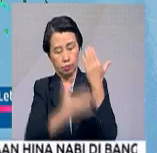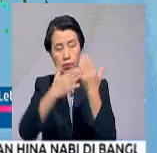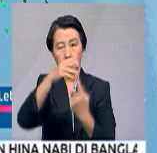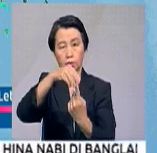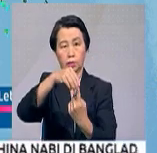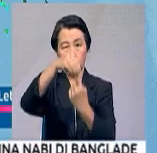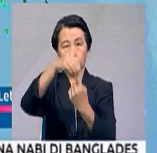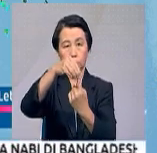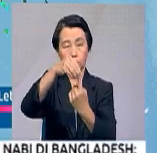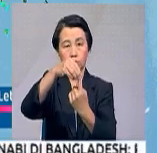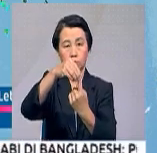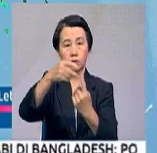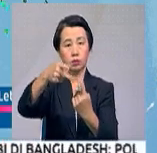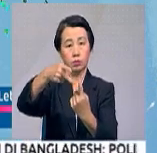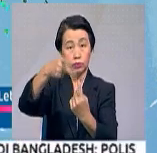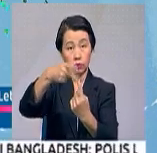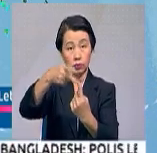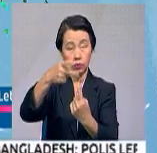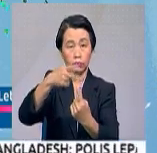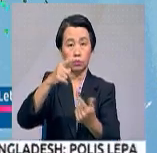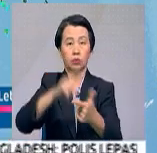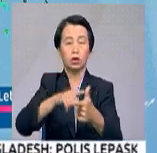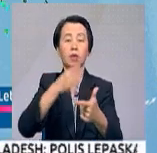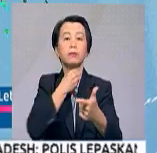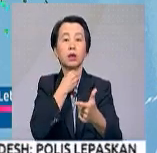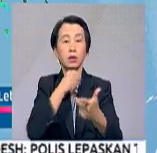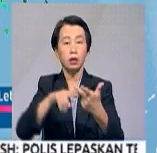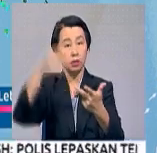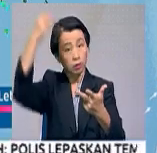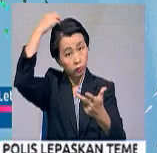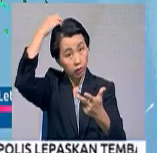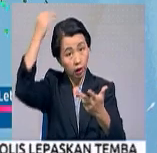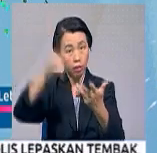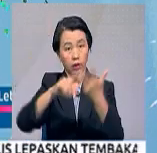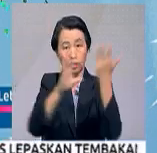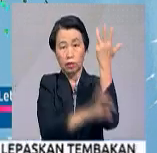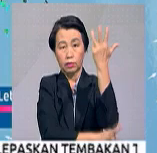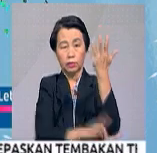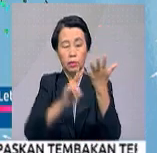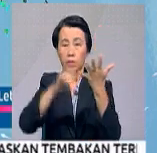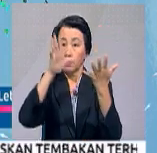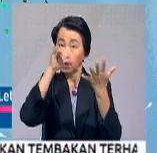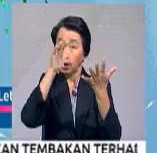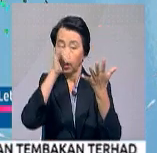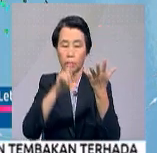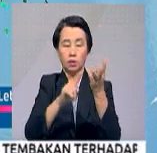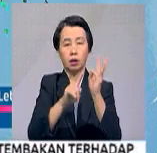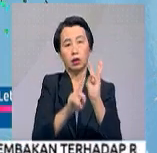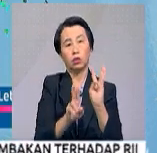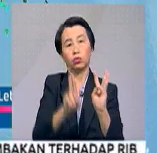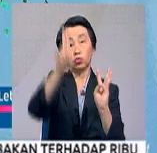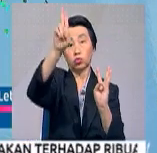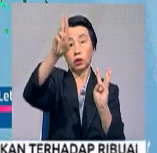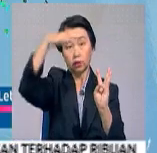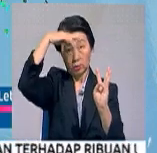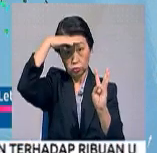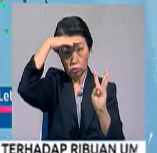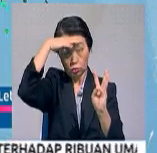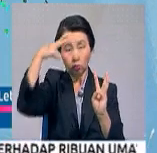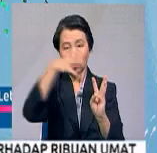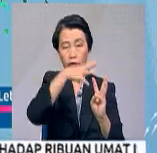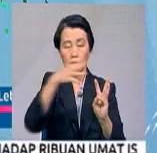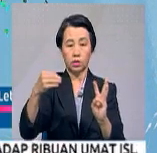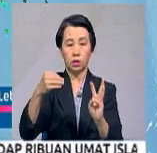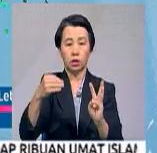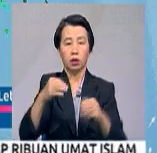terutamanya di negeri Pulau Pinang, negeri Perak, Selangor, Negeri Sembilan, Melaka dan juga di utara negeri Johor dan